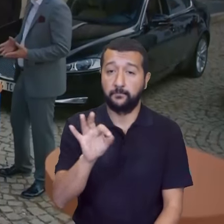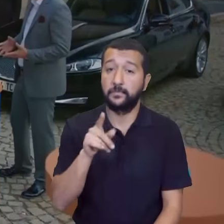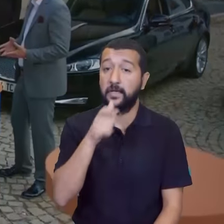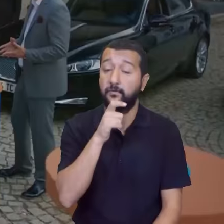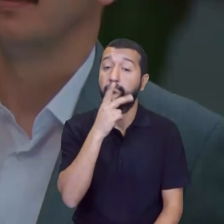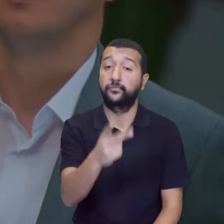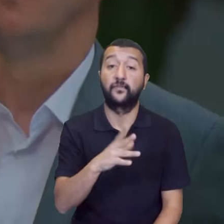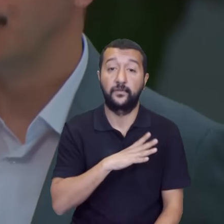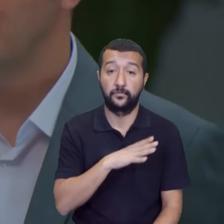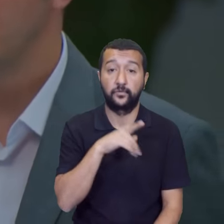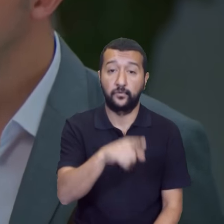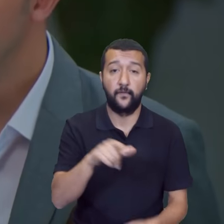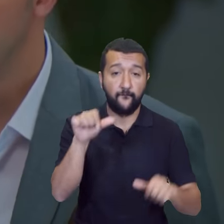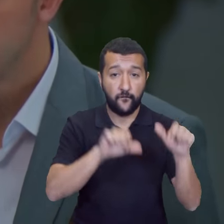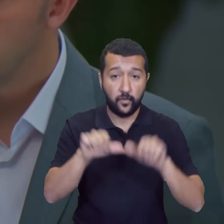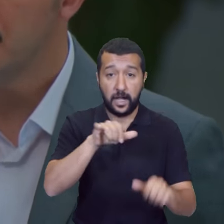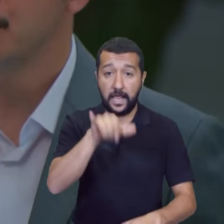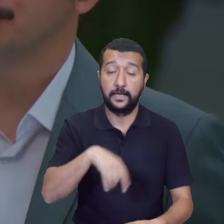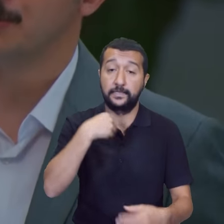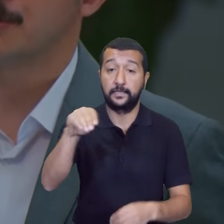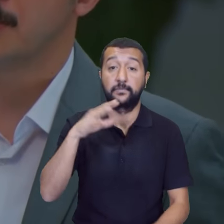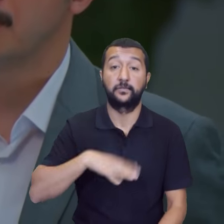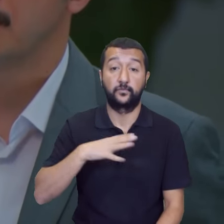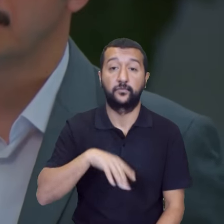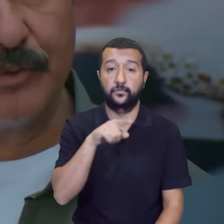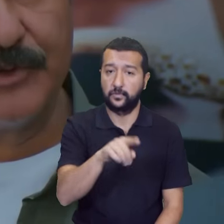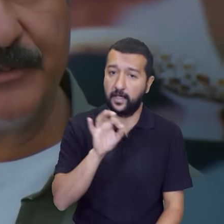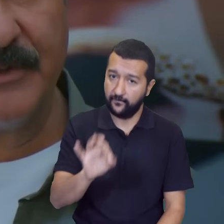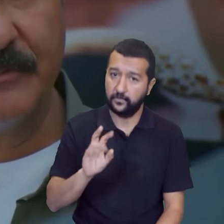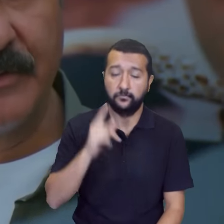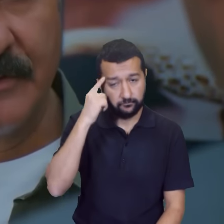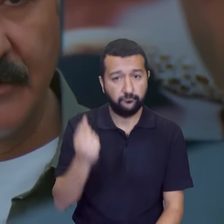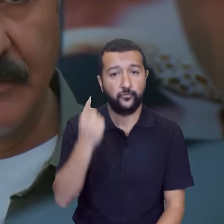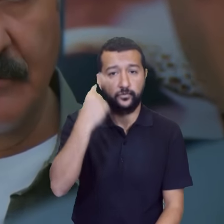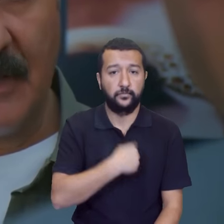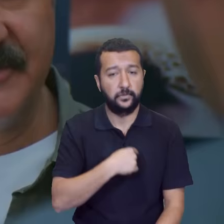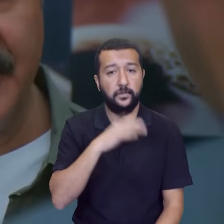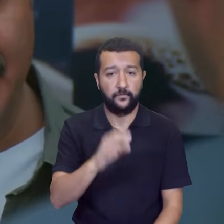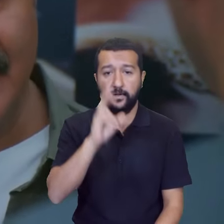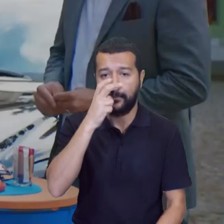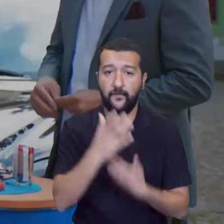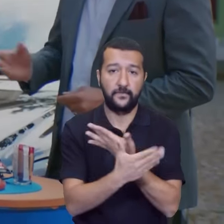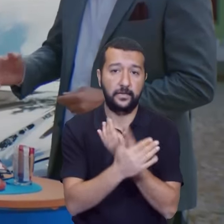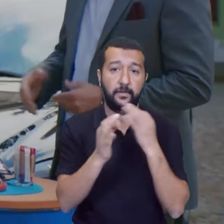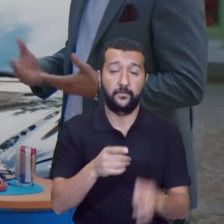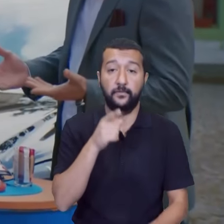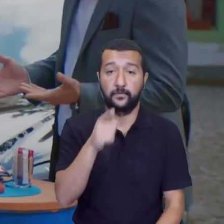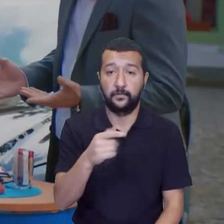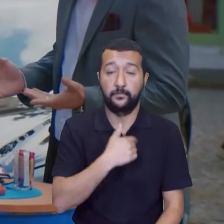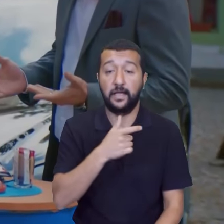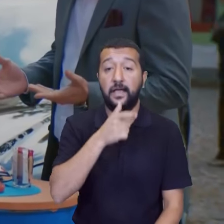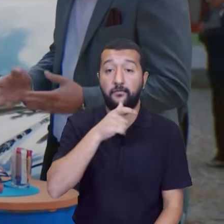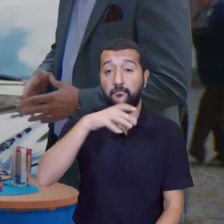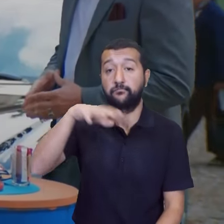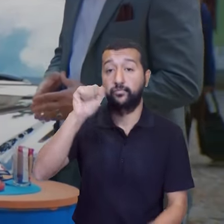bir kahveniz varmış. Formülünü ve haklarını satmak istiyormuşsunuz. Evet, mucidi benim. Mavi kelebek. Efendim, ben